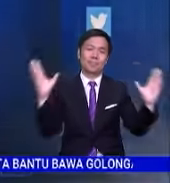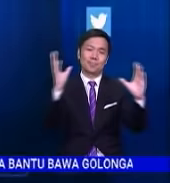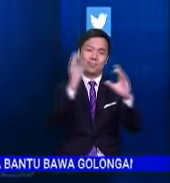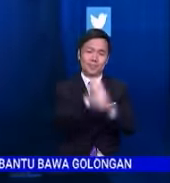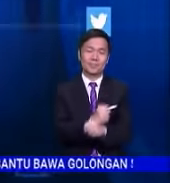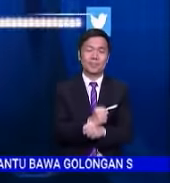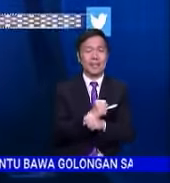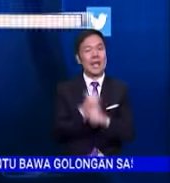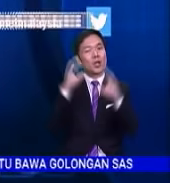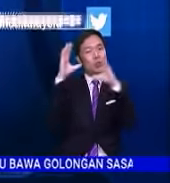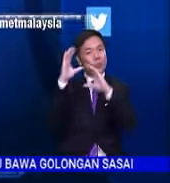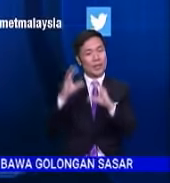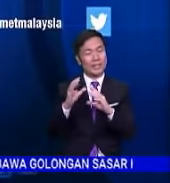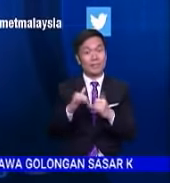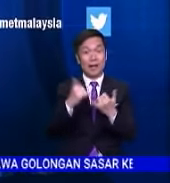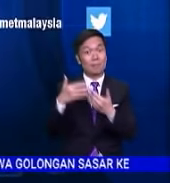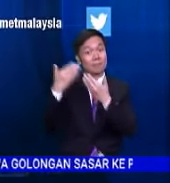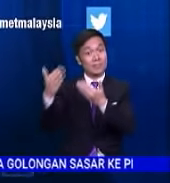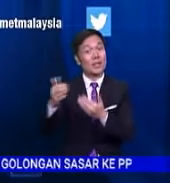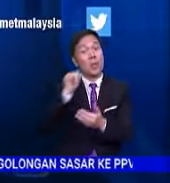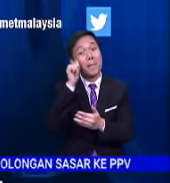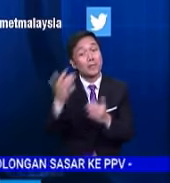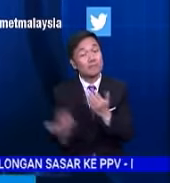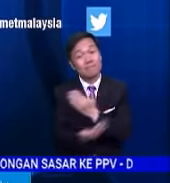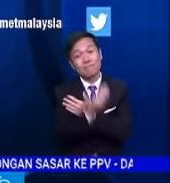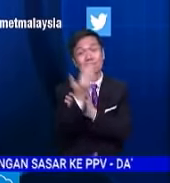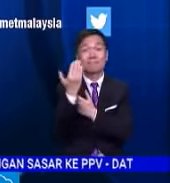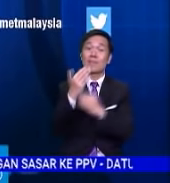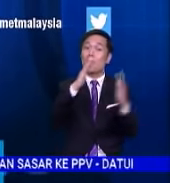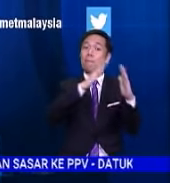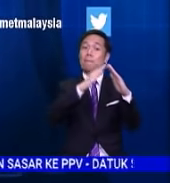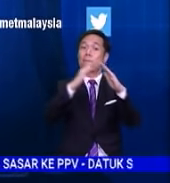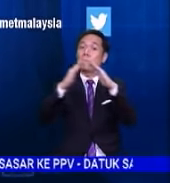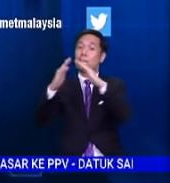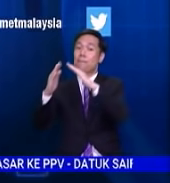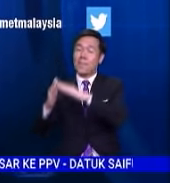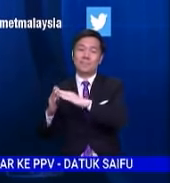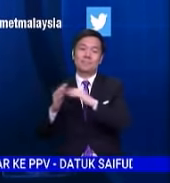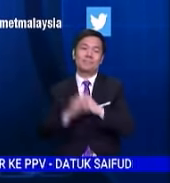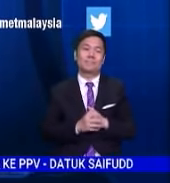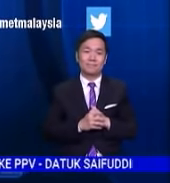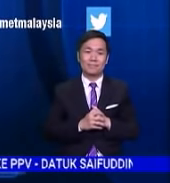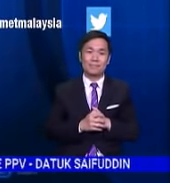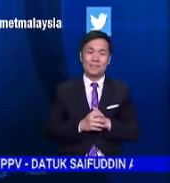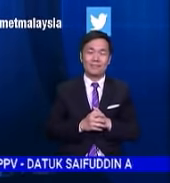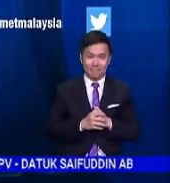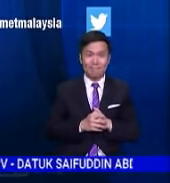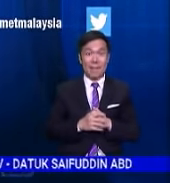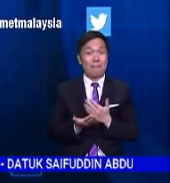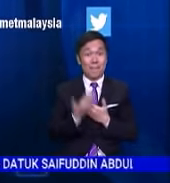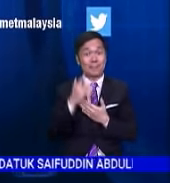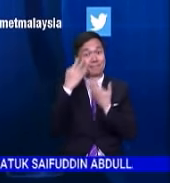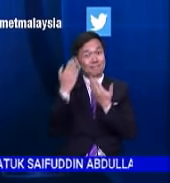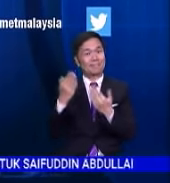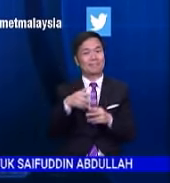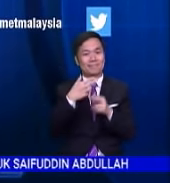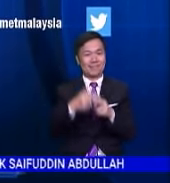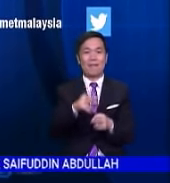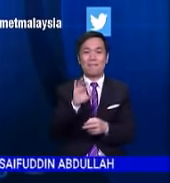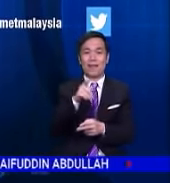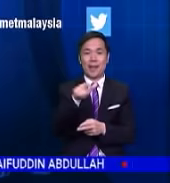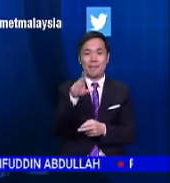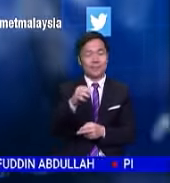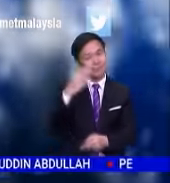ini. Kita teruskan kepada paparan ramalan cuaca bagi bandar-bandar utama di seluruh Malaysia sepanjang pagi esok. Saya Farah Halim,